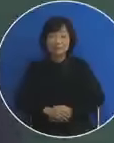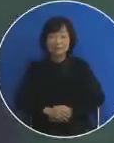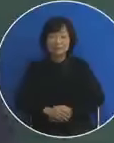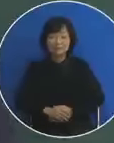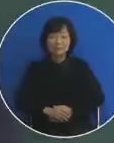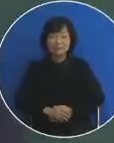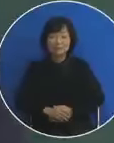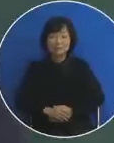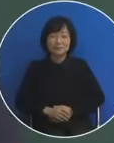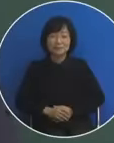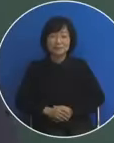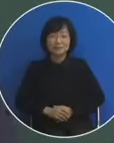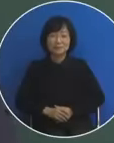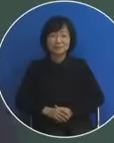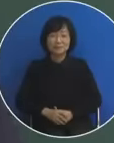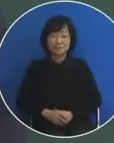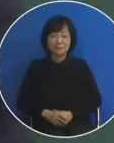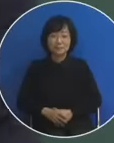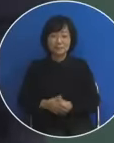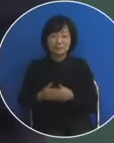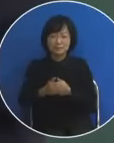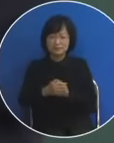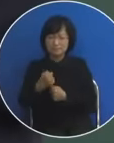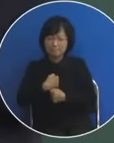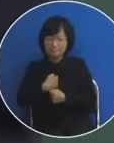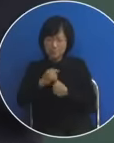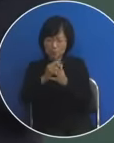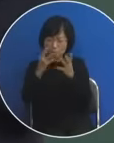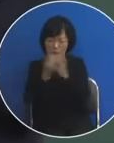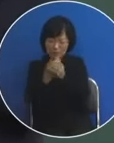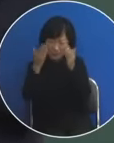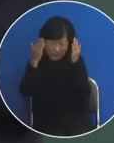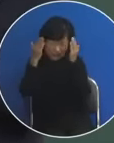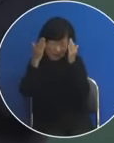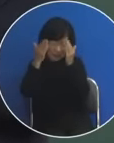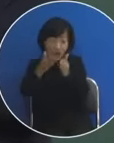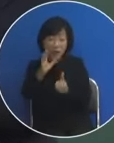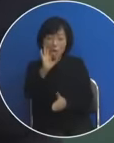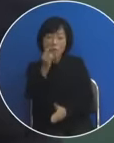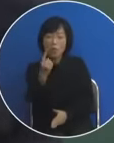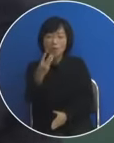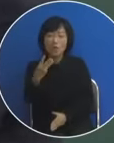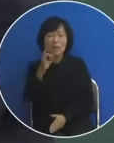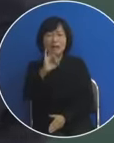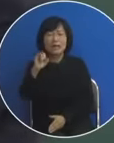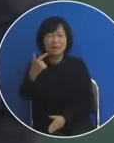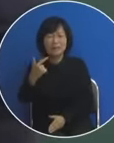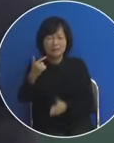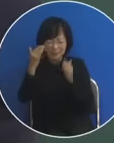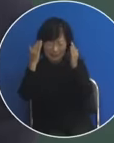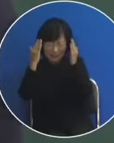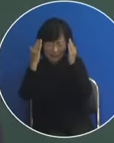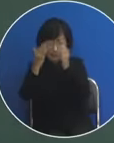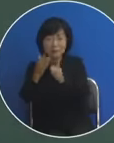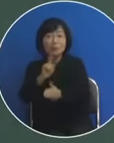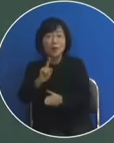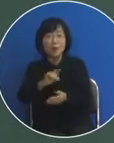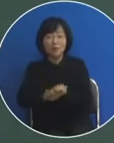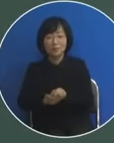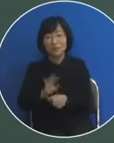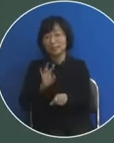그래서 내가 어디에 올인할 것인가 나와요. And so you realize where you need to put your all in 24 hours. 요거는 하나도 힘든 게